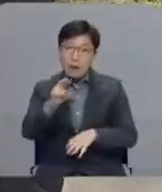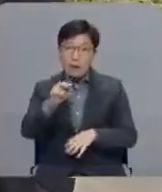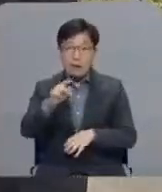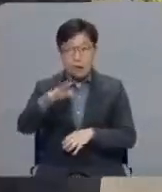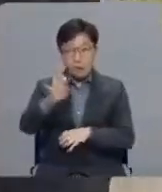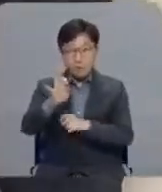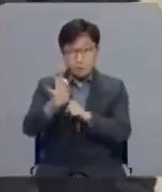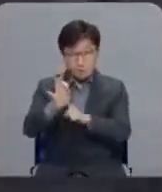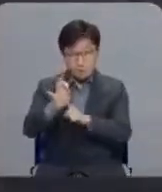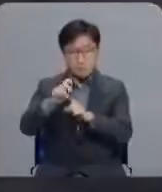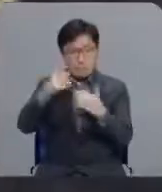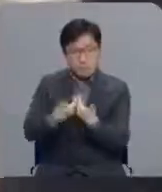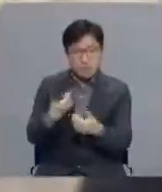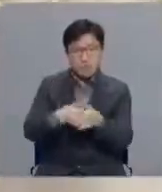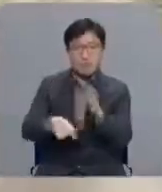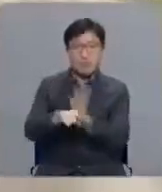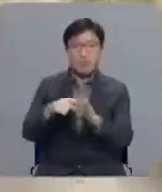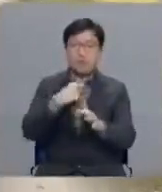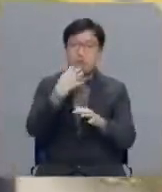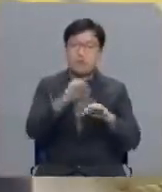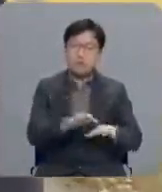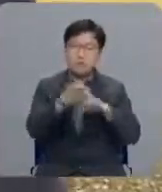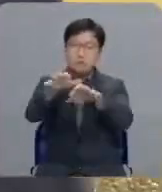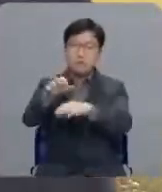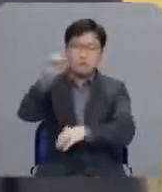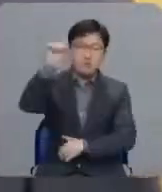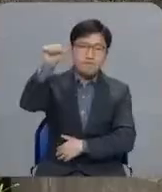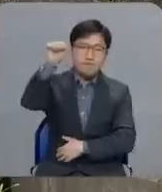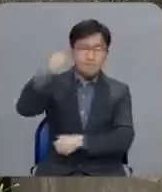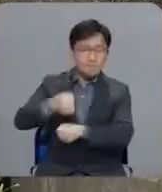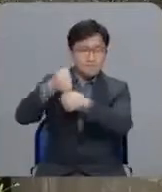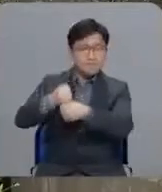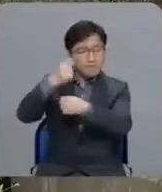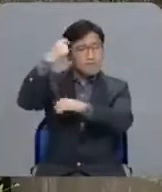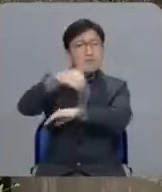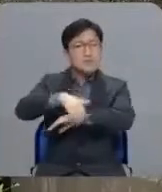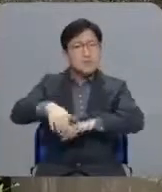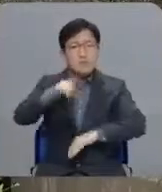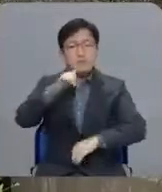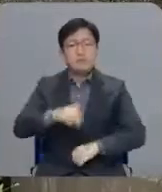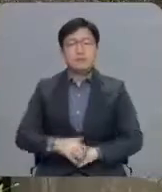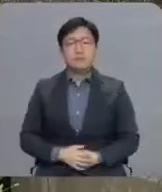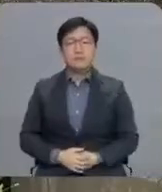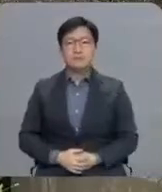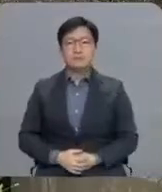세종청사를 찾아 집회를 열 계획입니다. KBS 뉴스 이수진입니다.